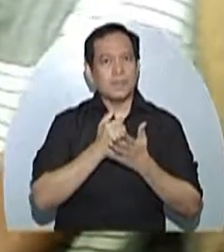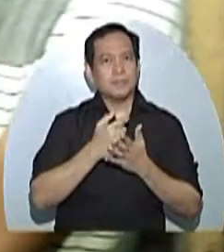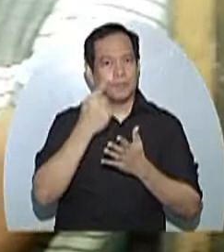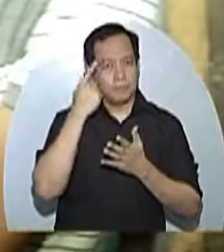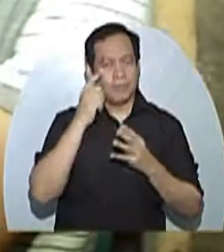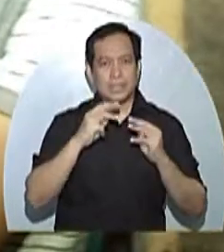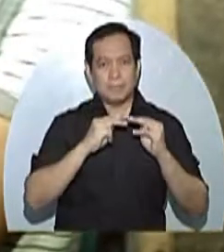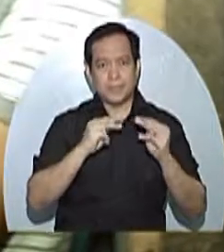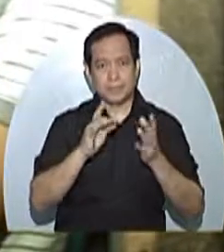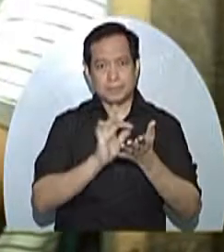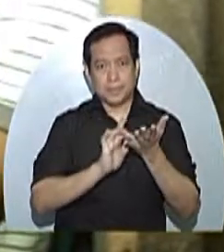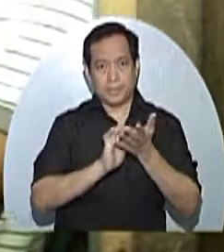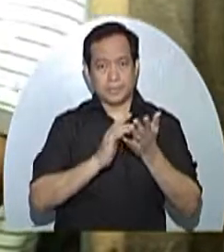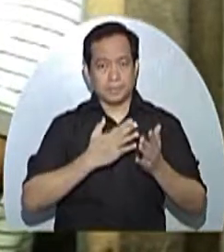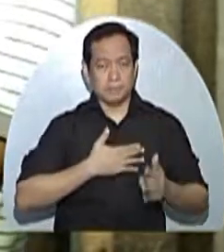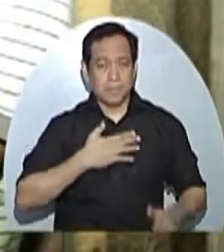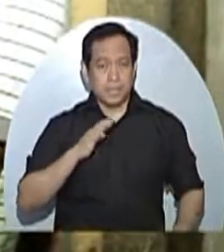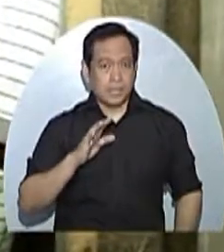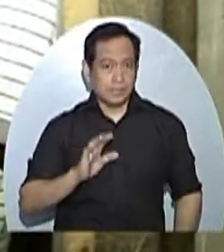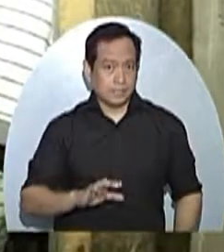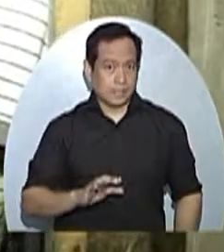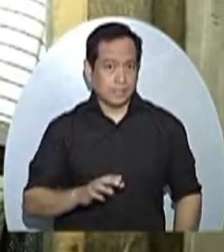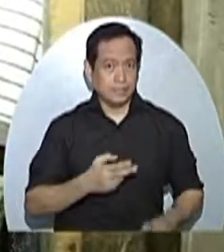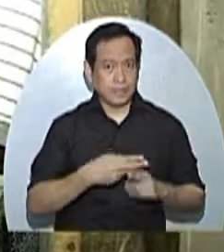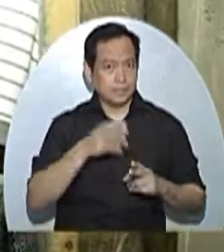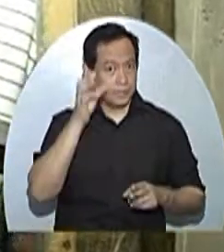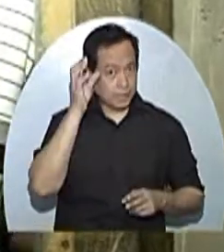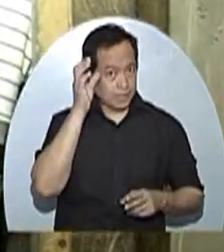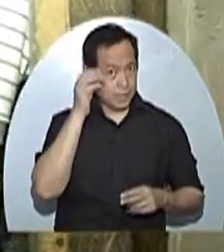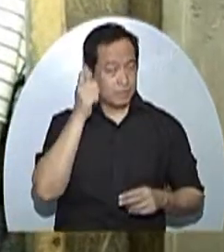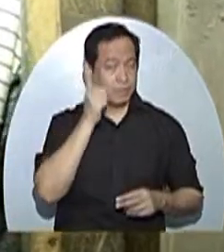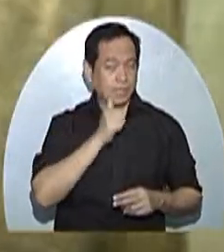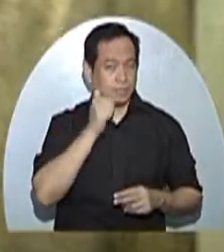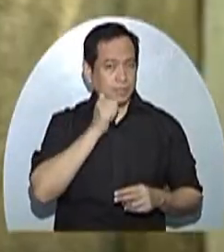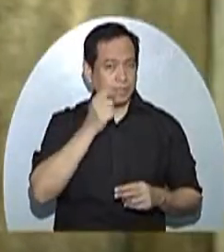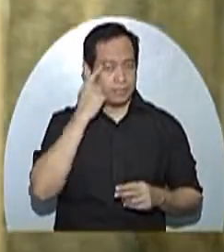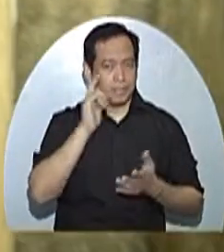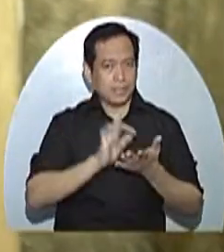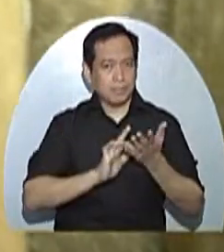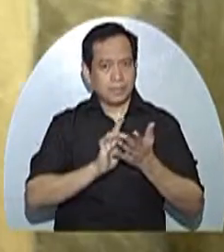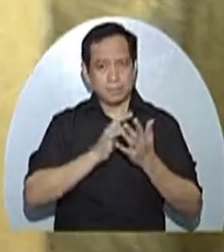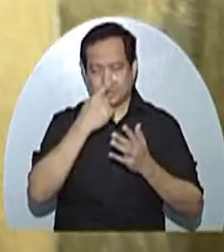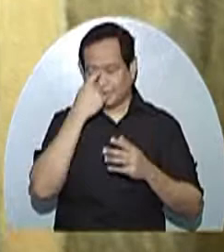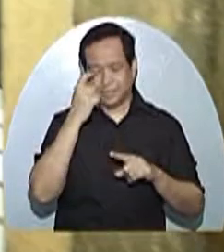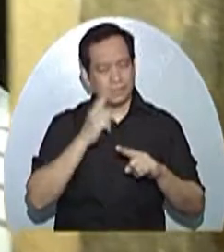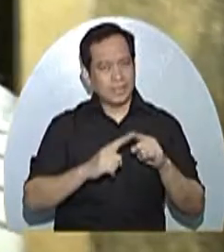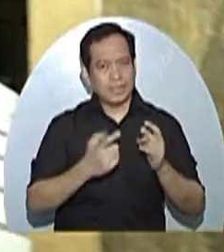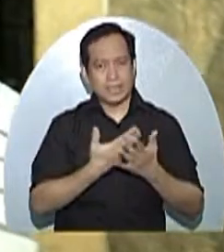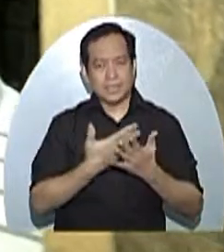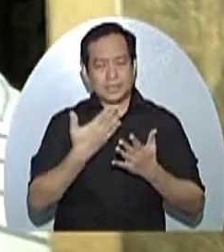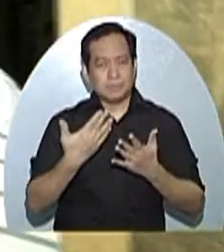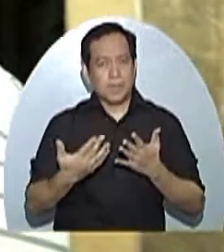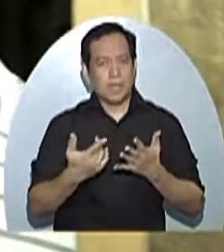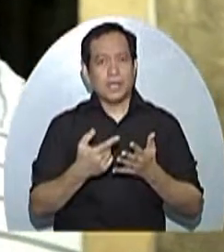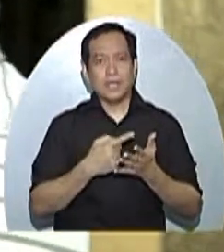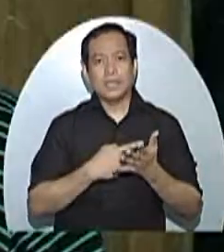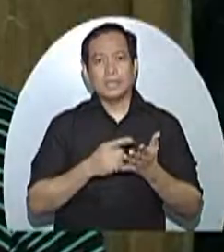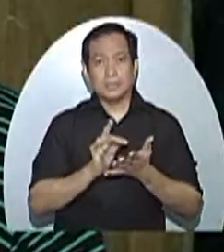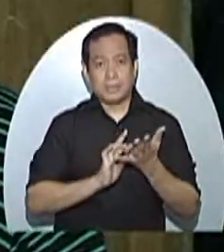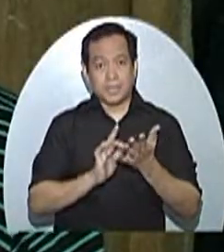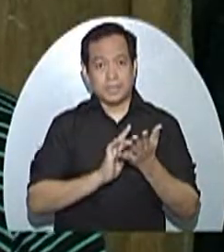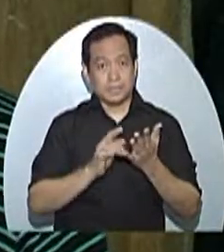ng maintenance ni Cedrick na pang araw-araw sa gamot niya. At di po namin kaya natugunan